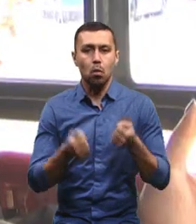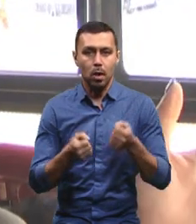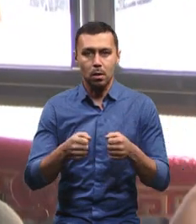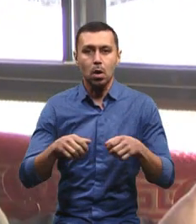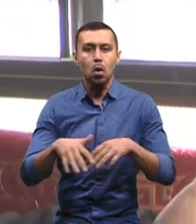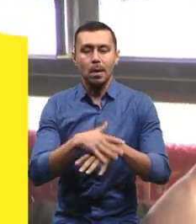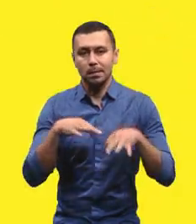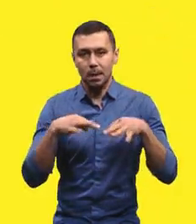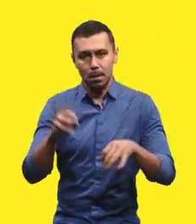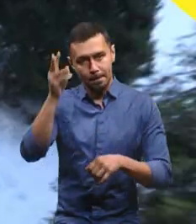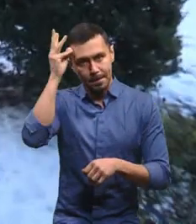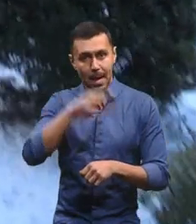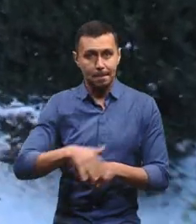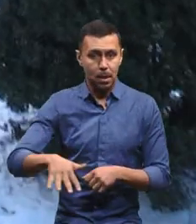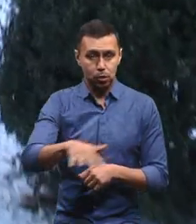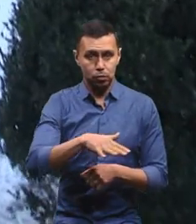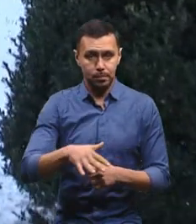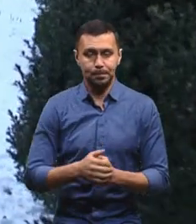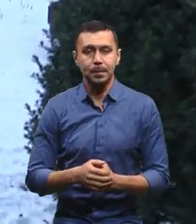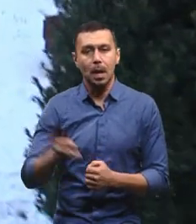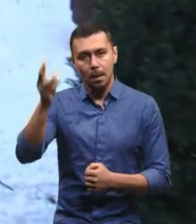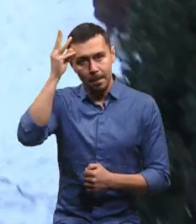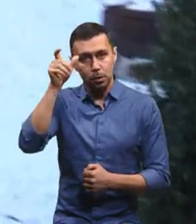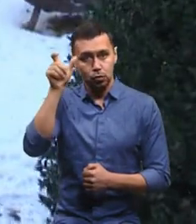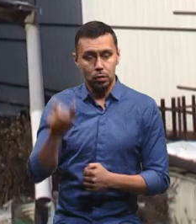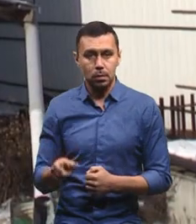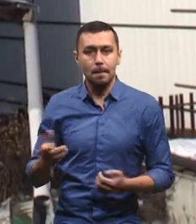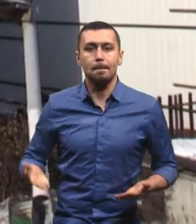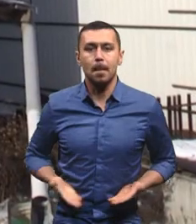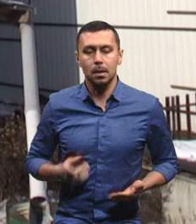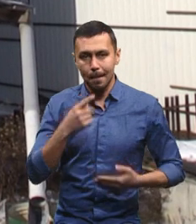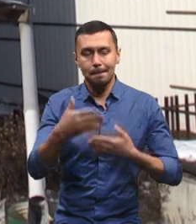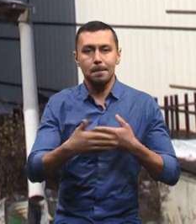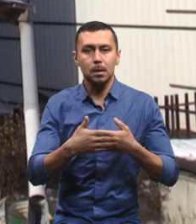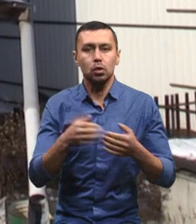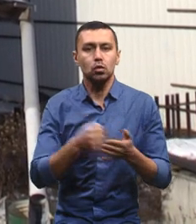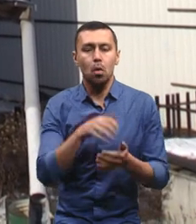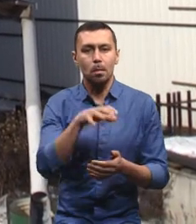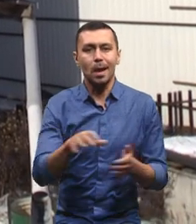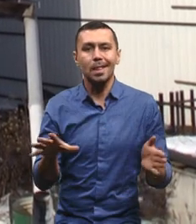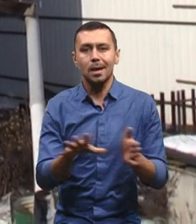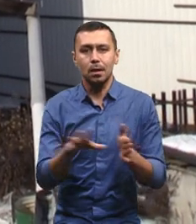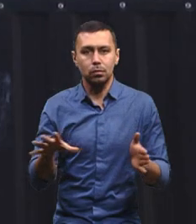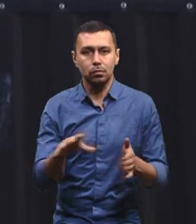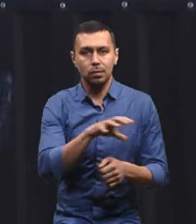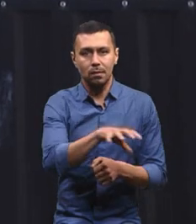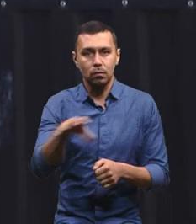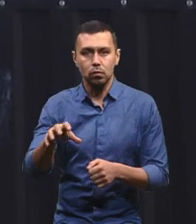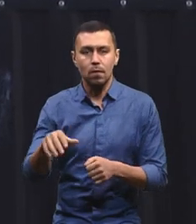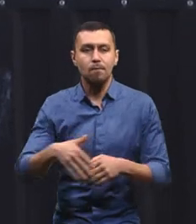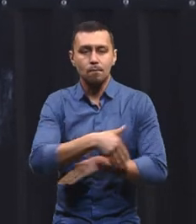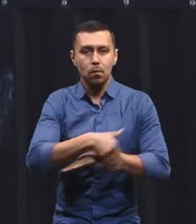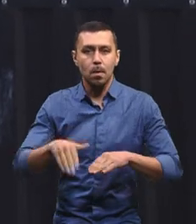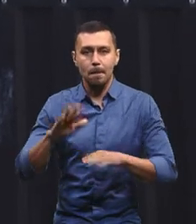Хмельниччині хмельничанин Анатолій мешкає на ближній до об'єкту енергетичної інфраструктури вулиці